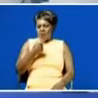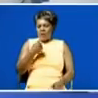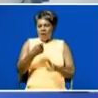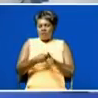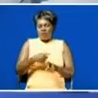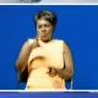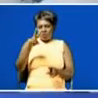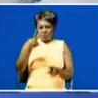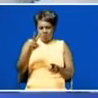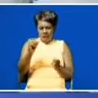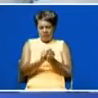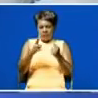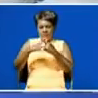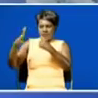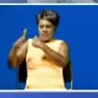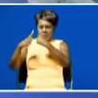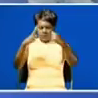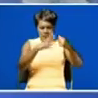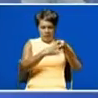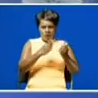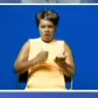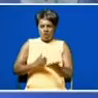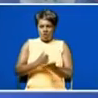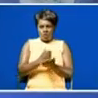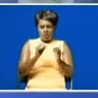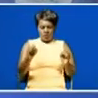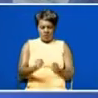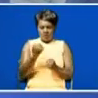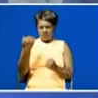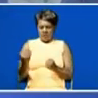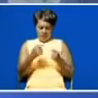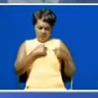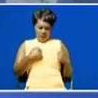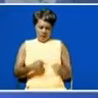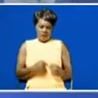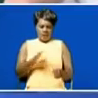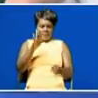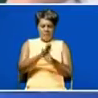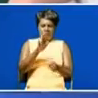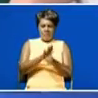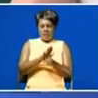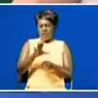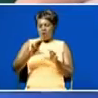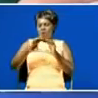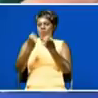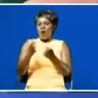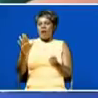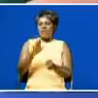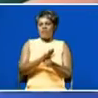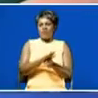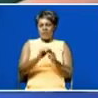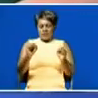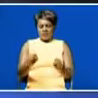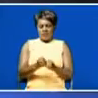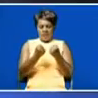mwaka 1999 kupitia mradi wa Save a Child's Heart na maelfu zaidi kote ulimwenguni. Save a Child's Heart